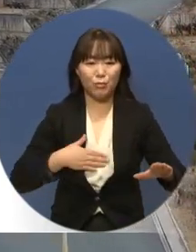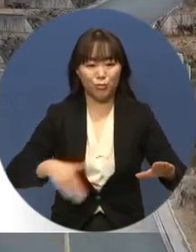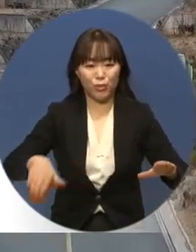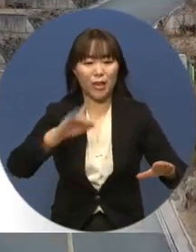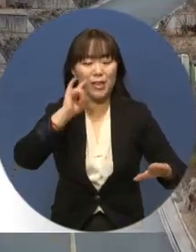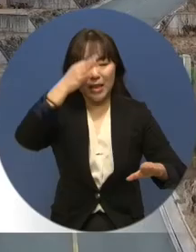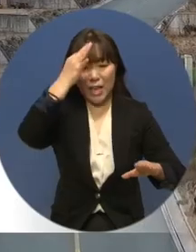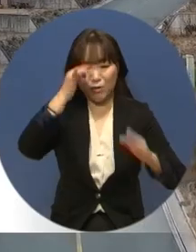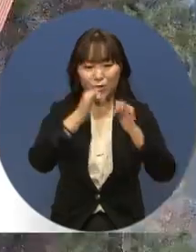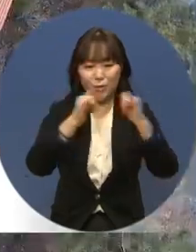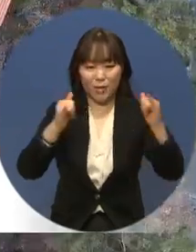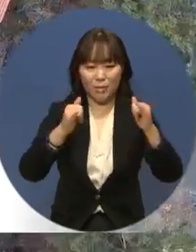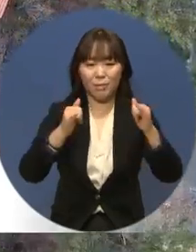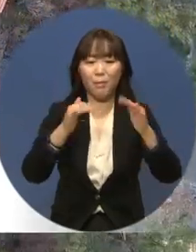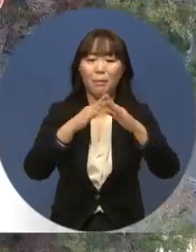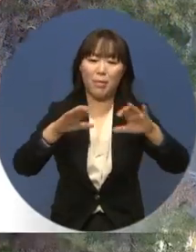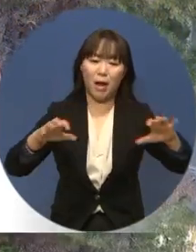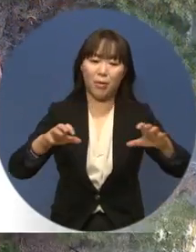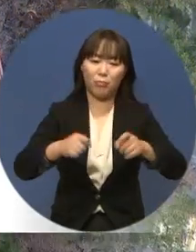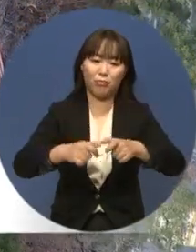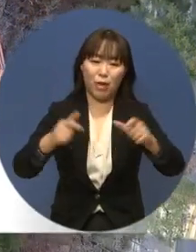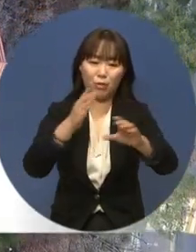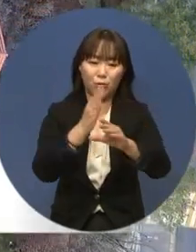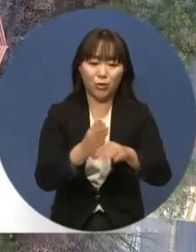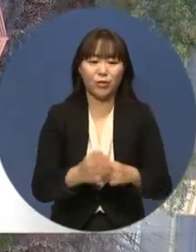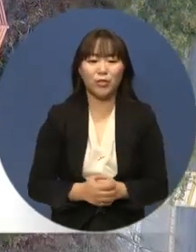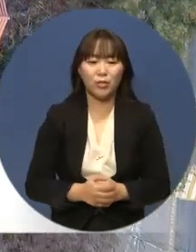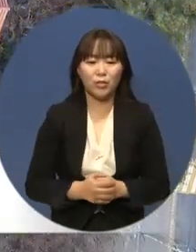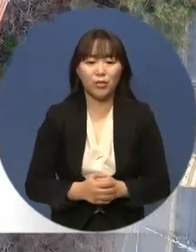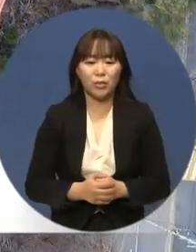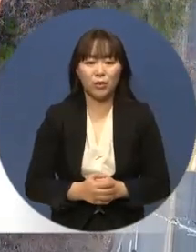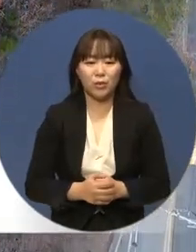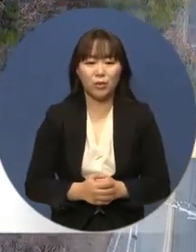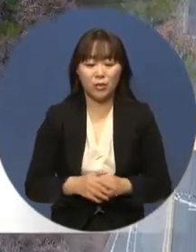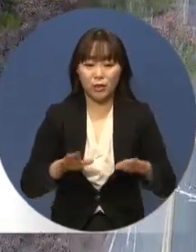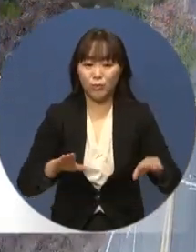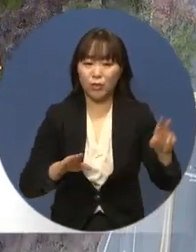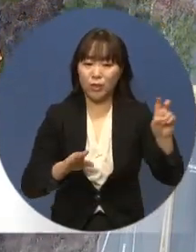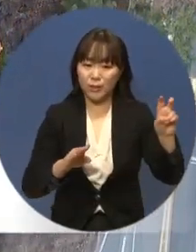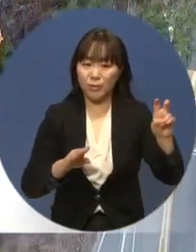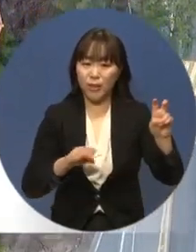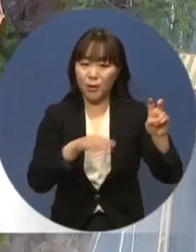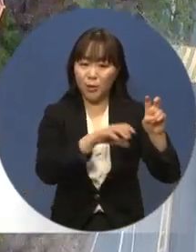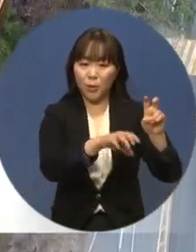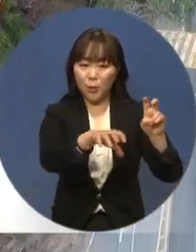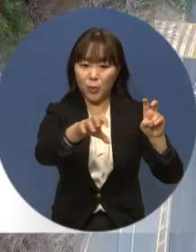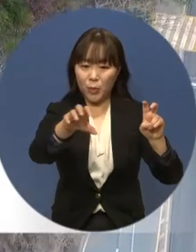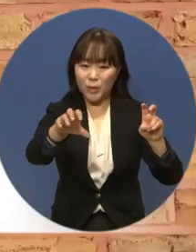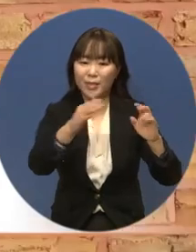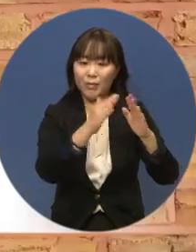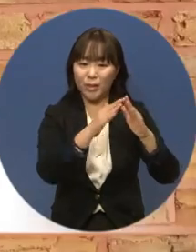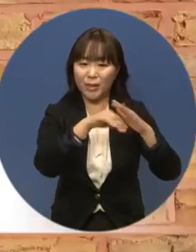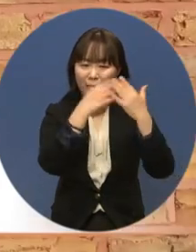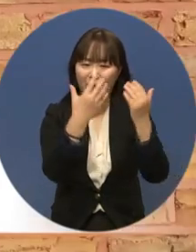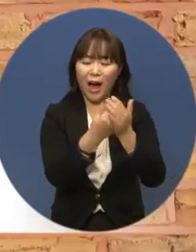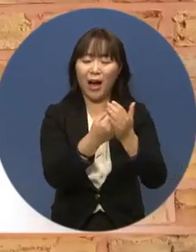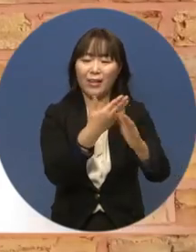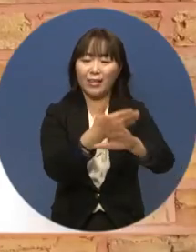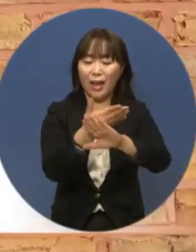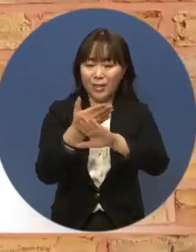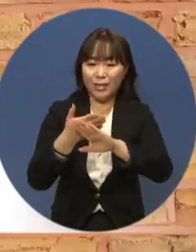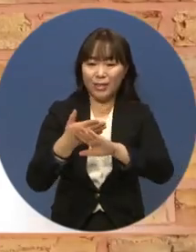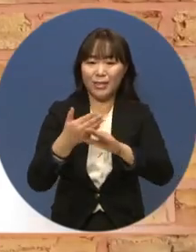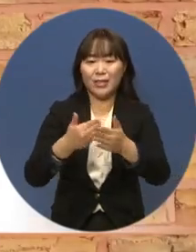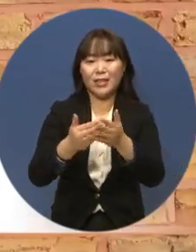예술 마을로 확장을 하고 있습니다. 그래서 지금 이쪽에 20동의 집에 다 다른 작가들